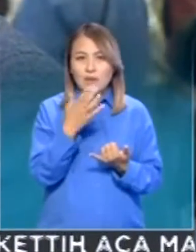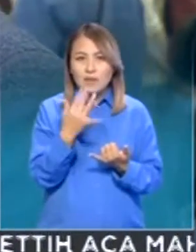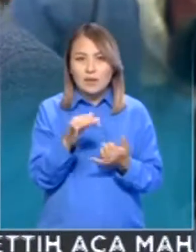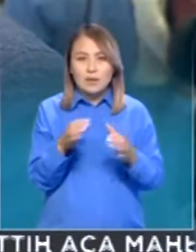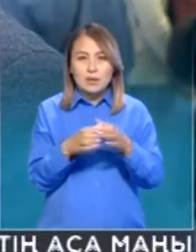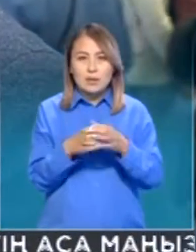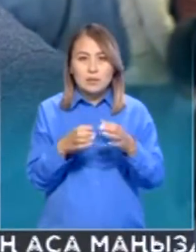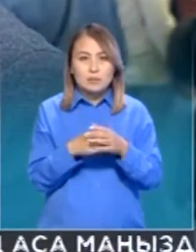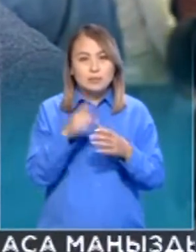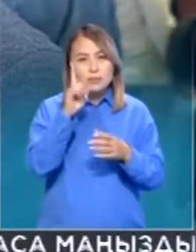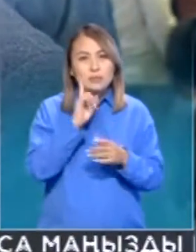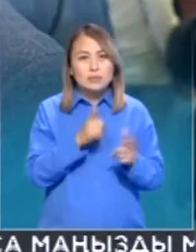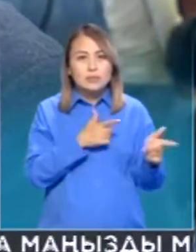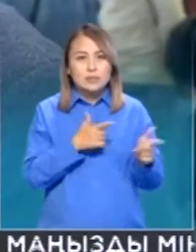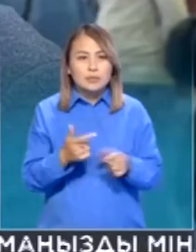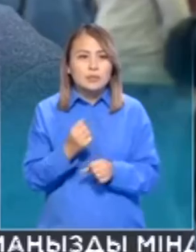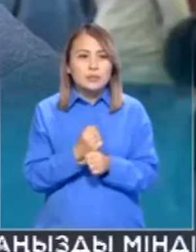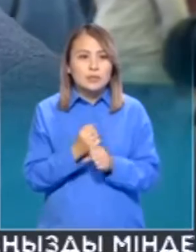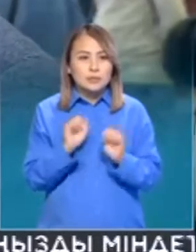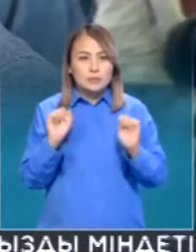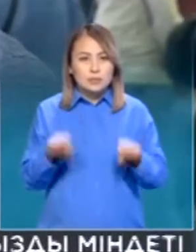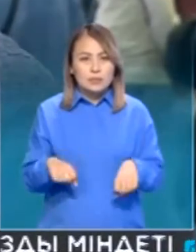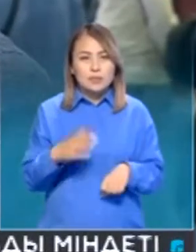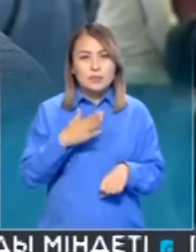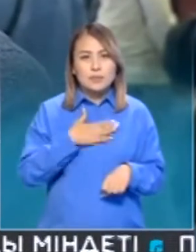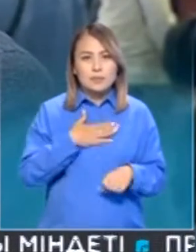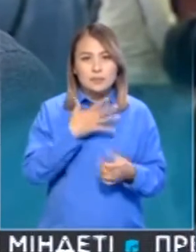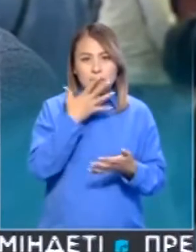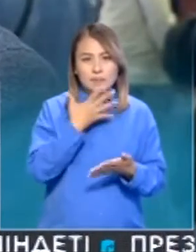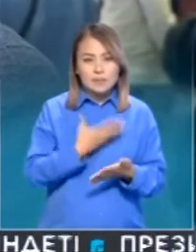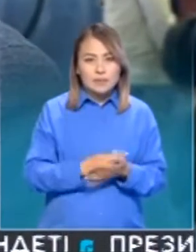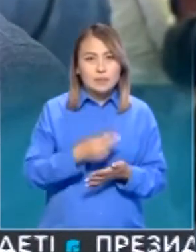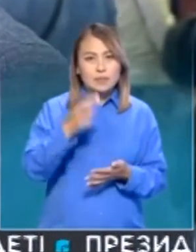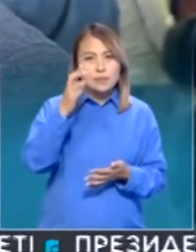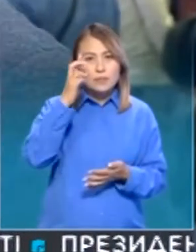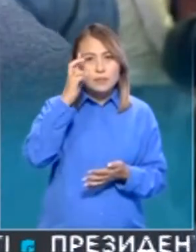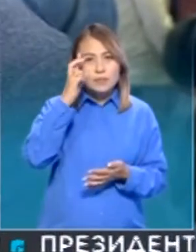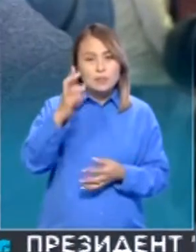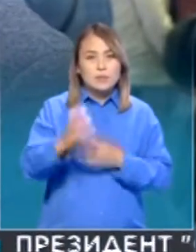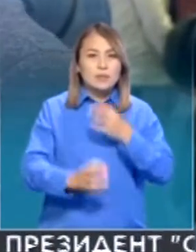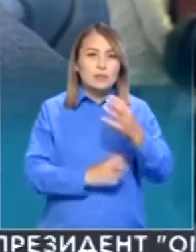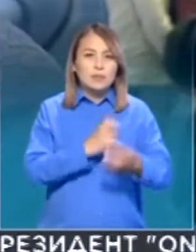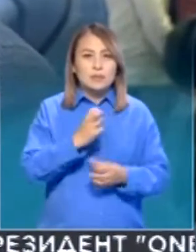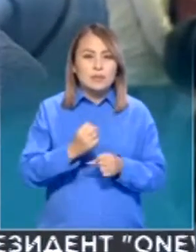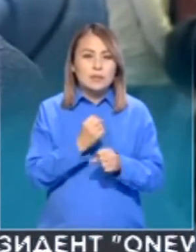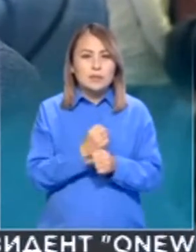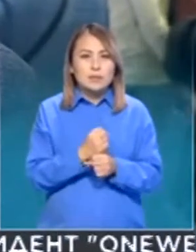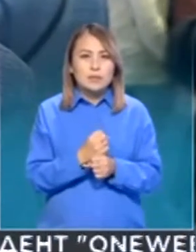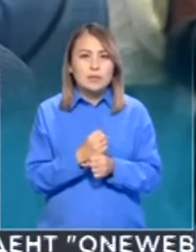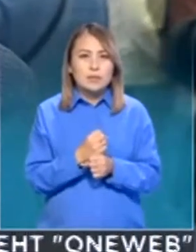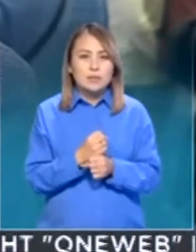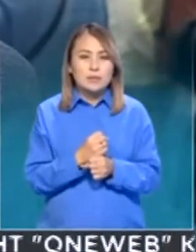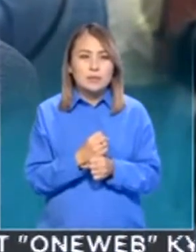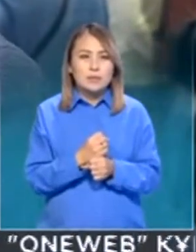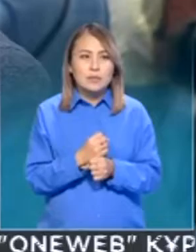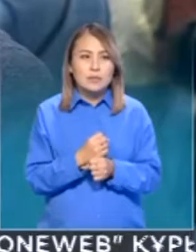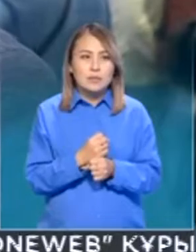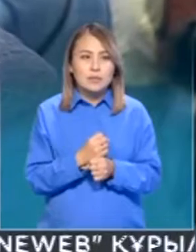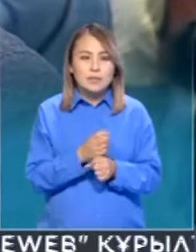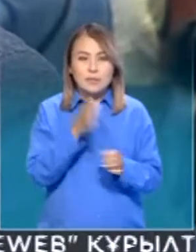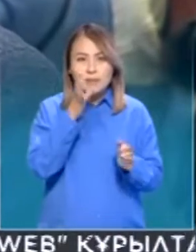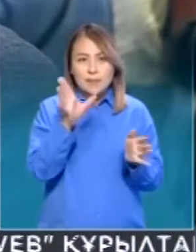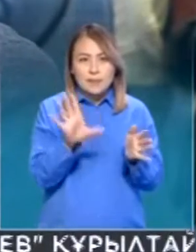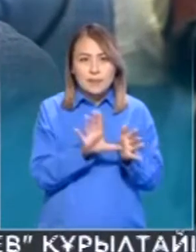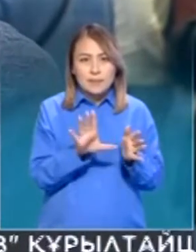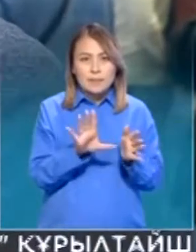компаниясы дайын өнім ұсына алады. Жалпы біздің мысалы мемлекетте, жалпы дүниежүзінде, соны ішінде айтып кеткен